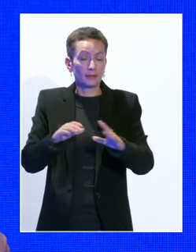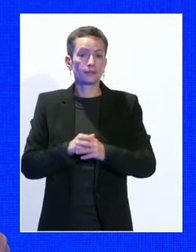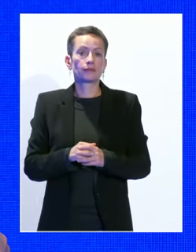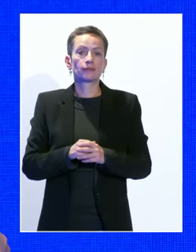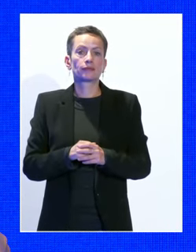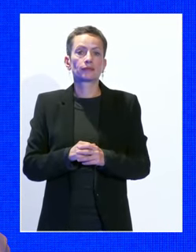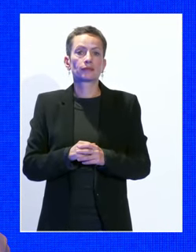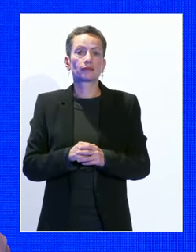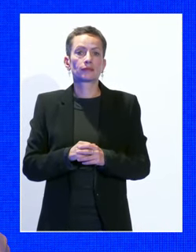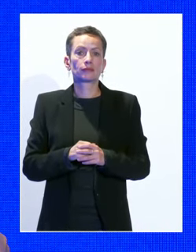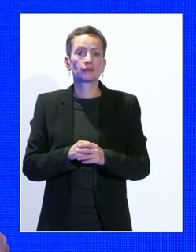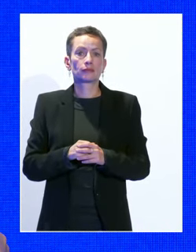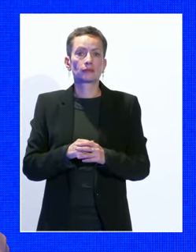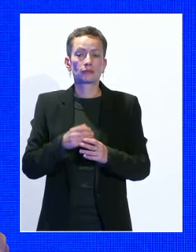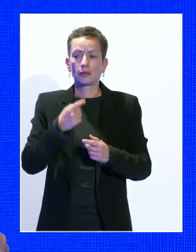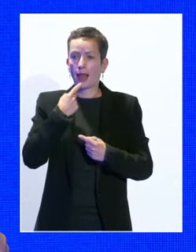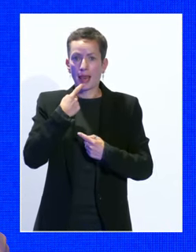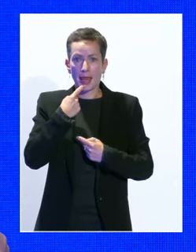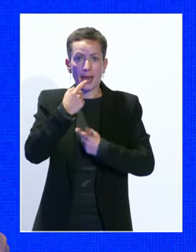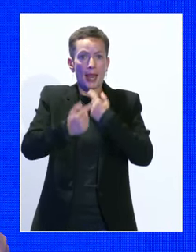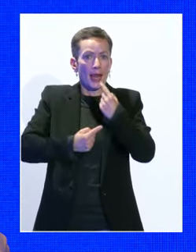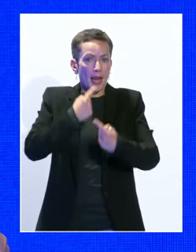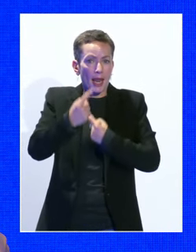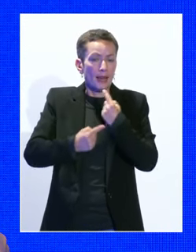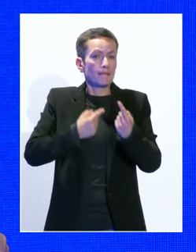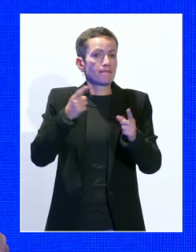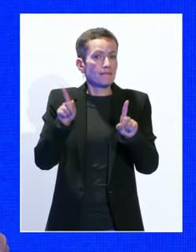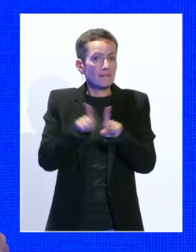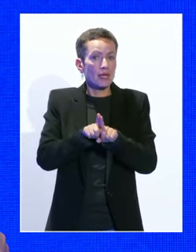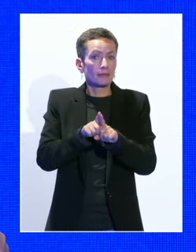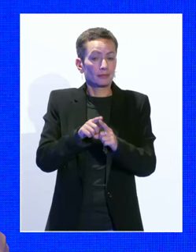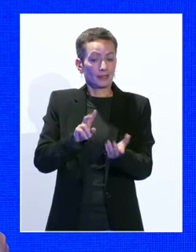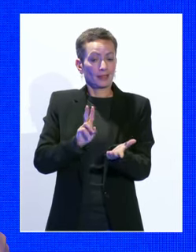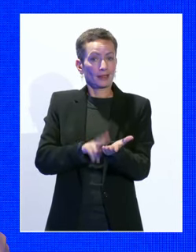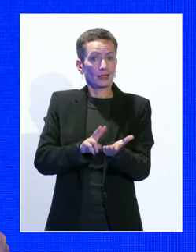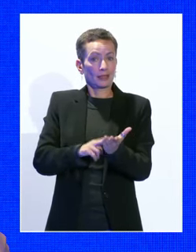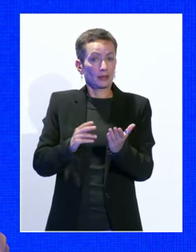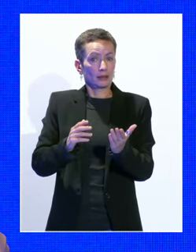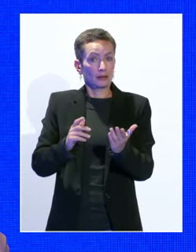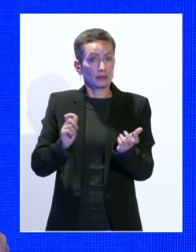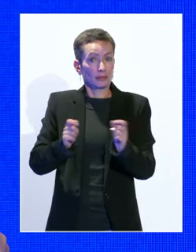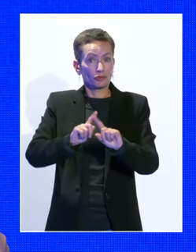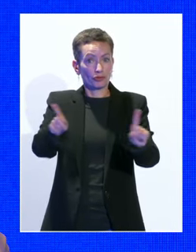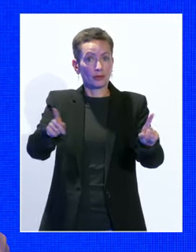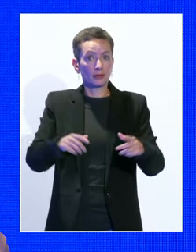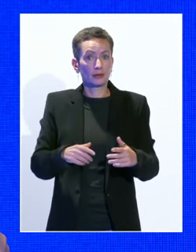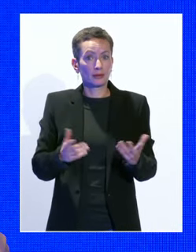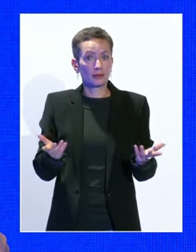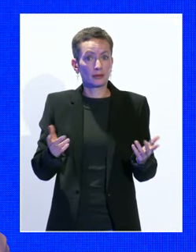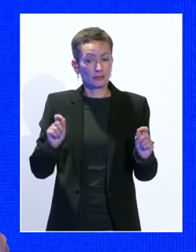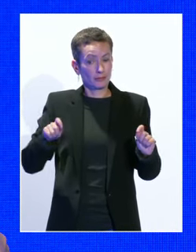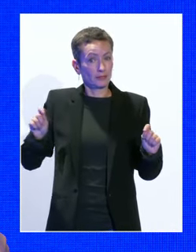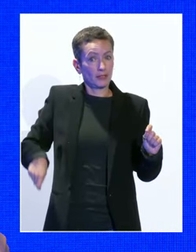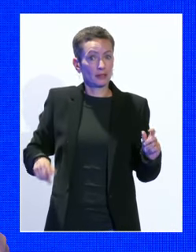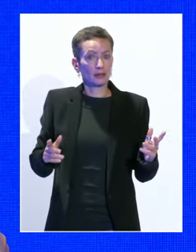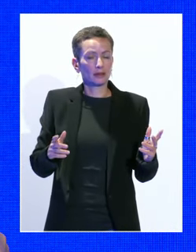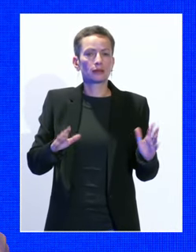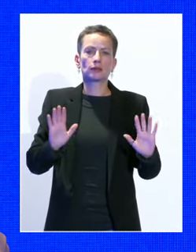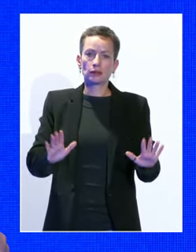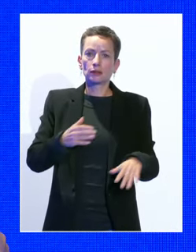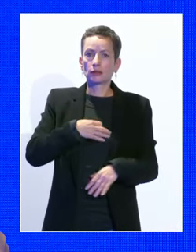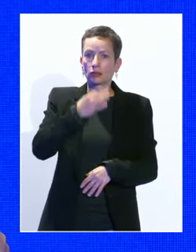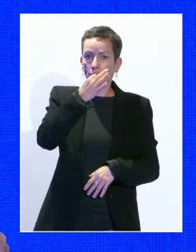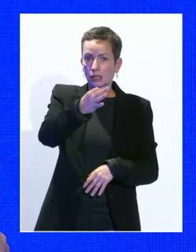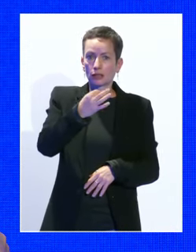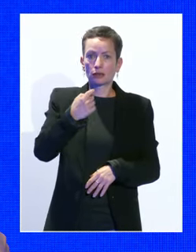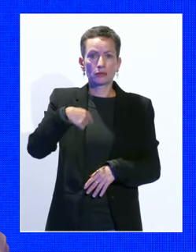Que les mots sont les mêmes et la réalité, hélas, est intangible. Mais je dis que nous sommes prêts